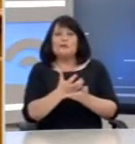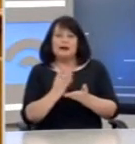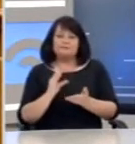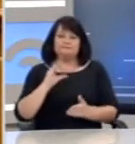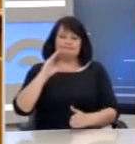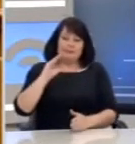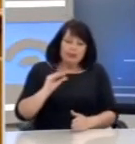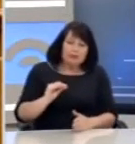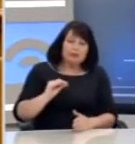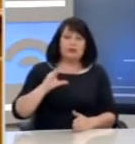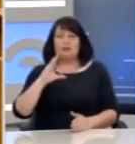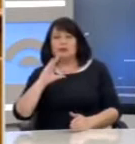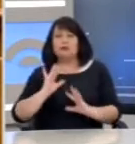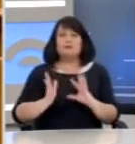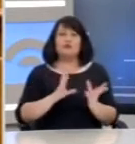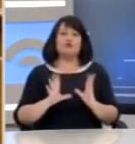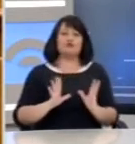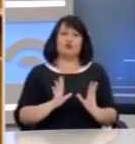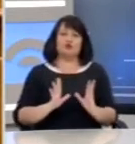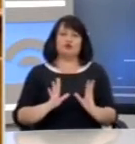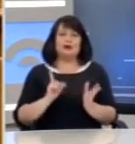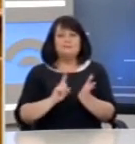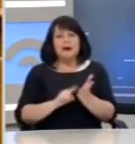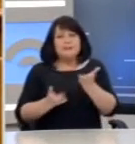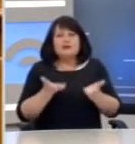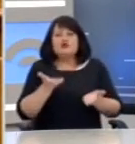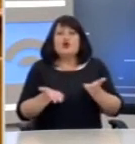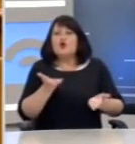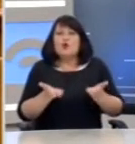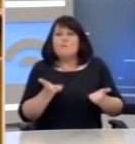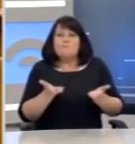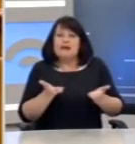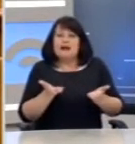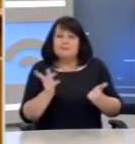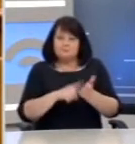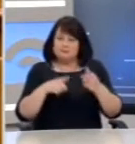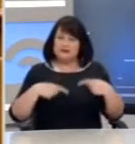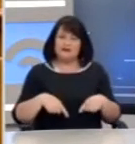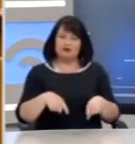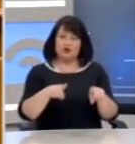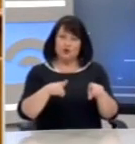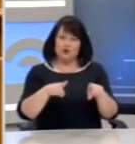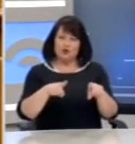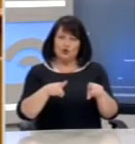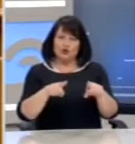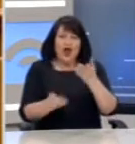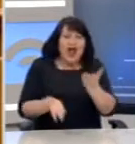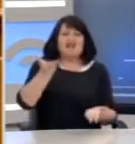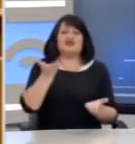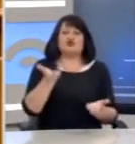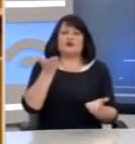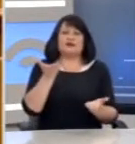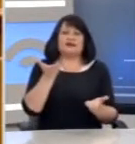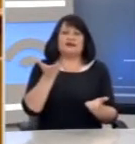διατήρηση της ισορροπίας, να γίνει ταυτόχρονα με τη μείωση των ανισοτήτων και